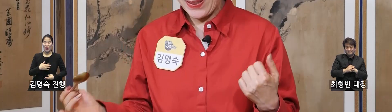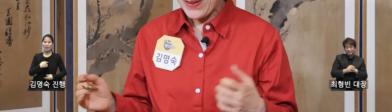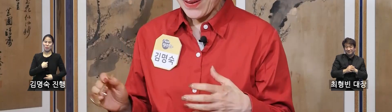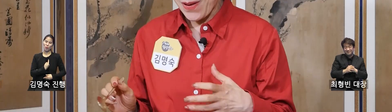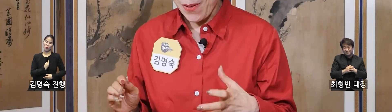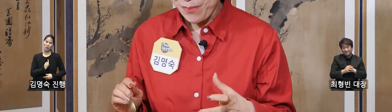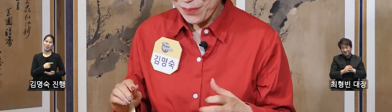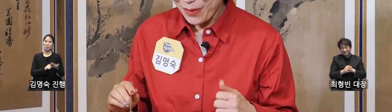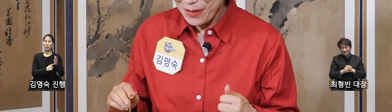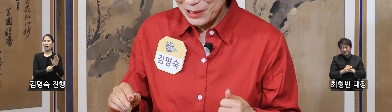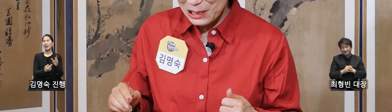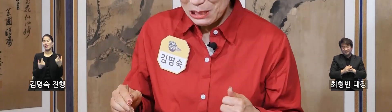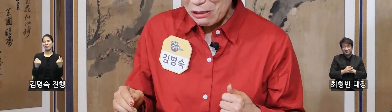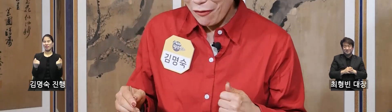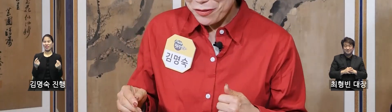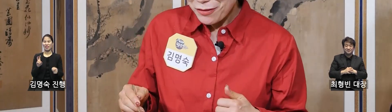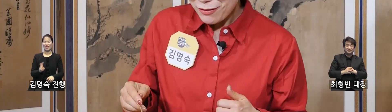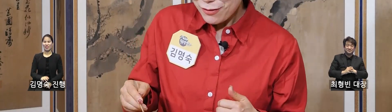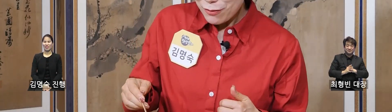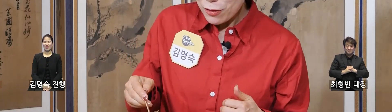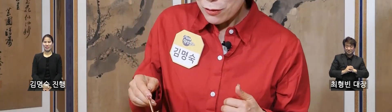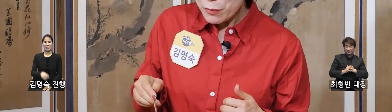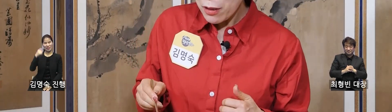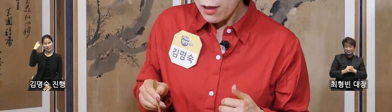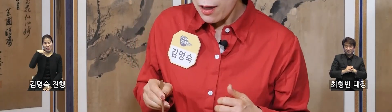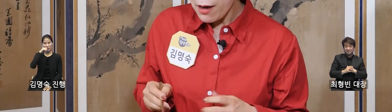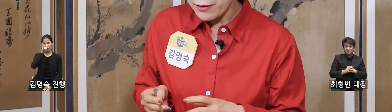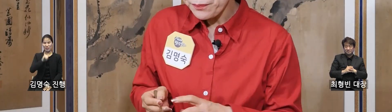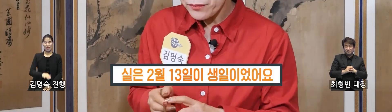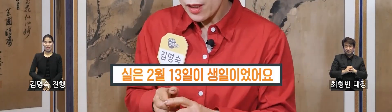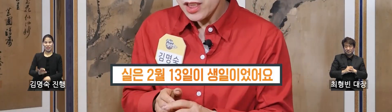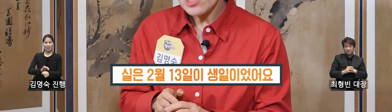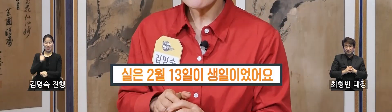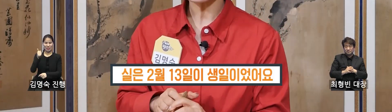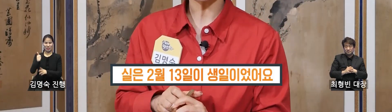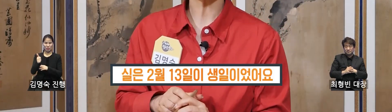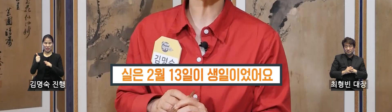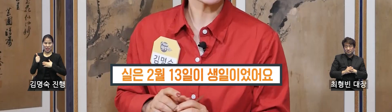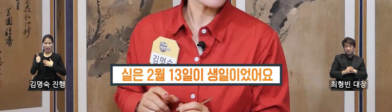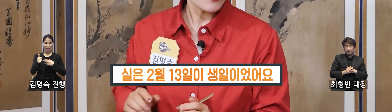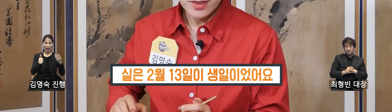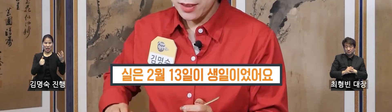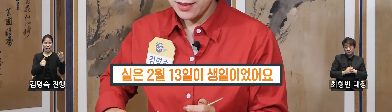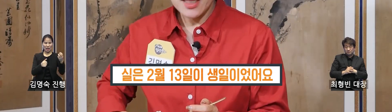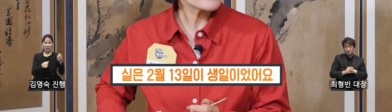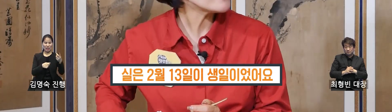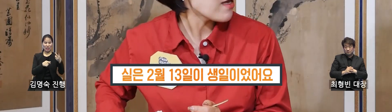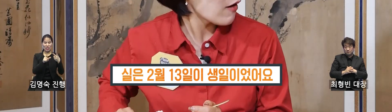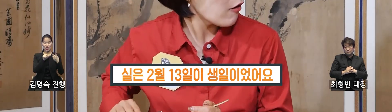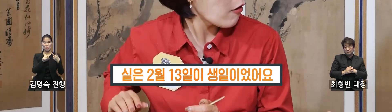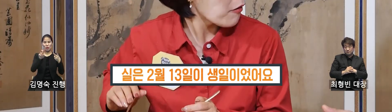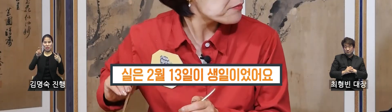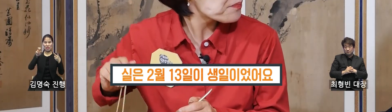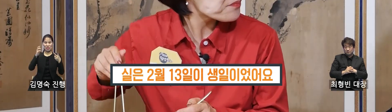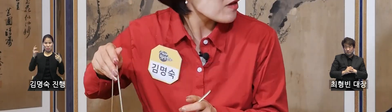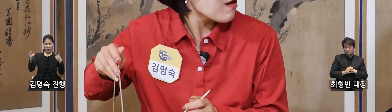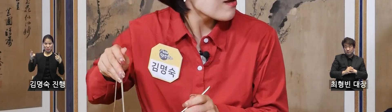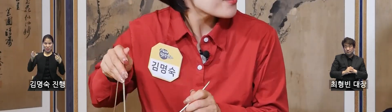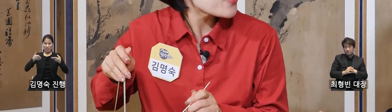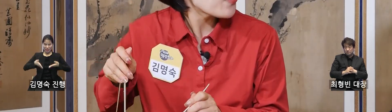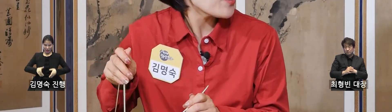사람들이 그렇게 그 아 회장님 제가 2월 13일이 생일이에요